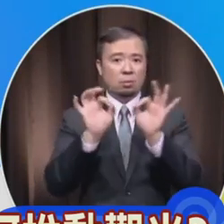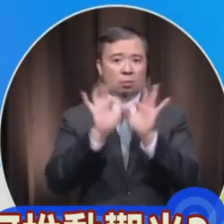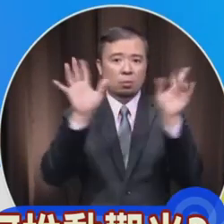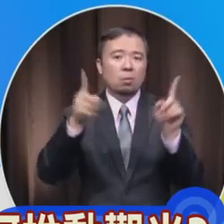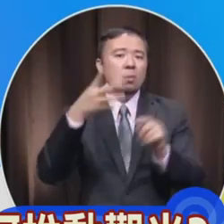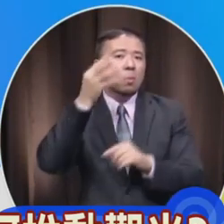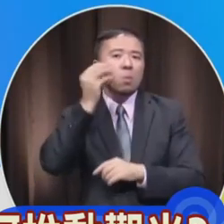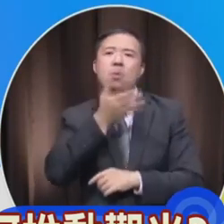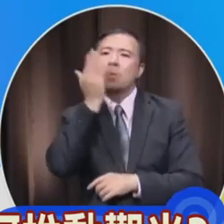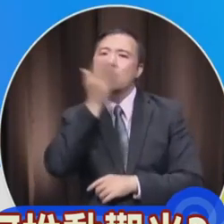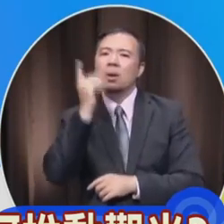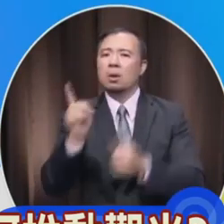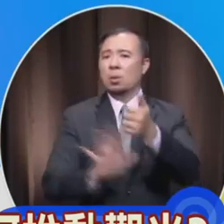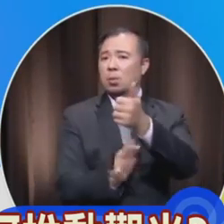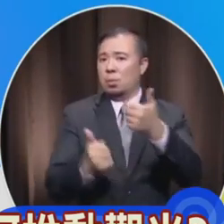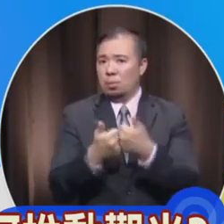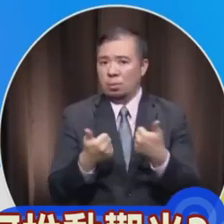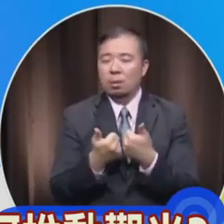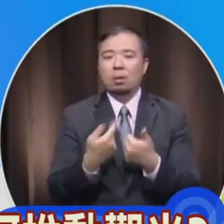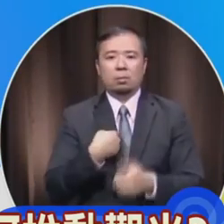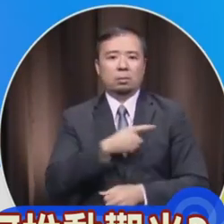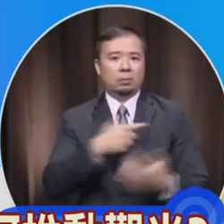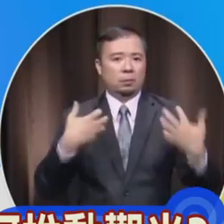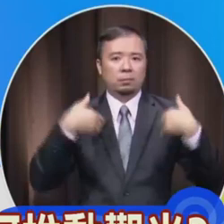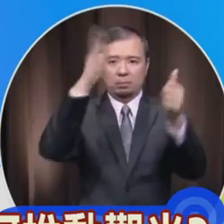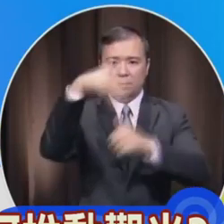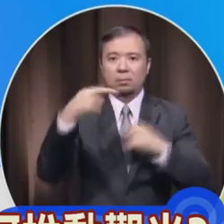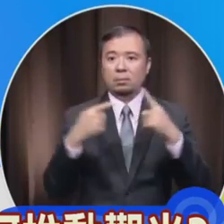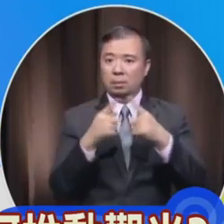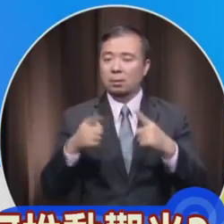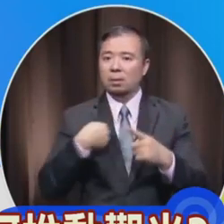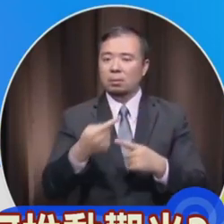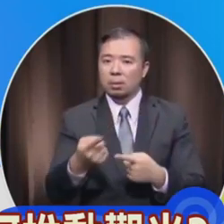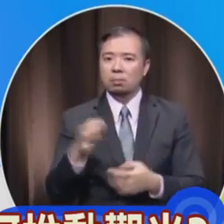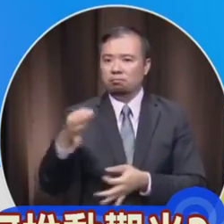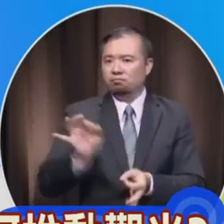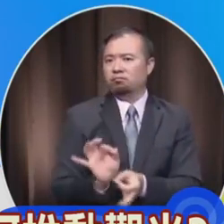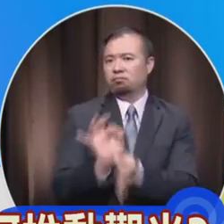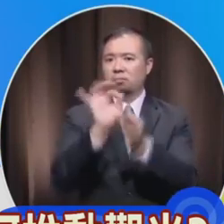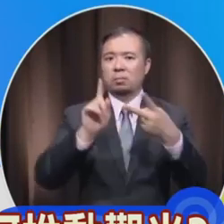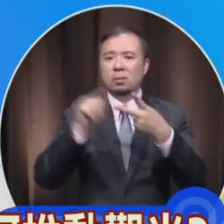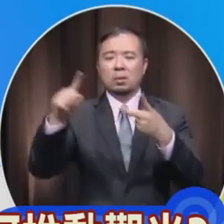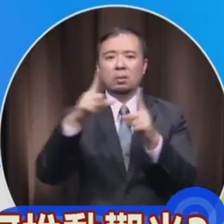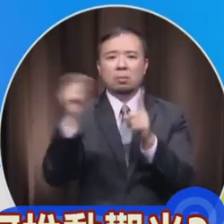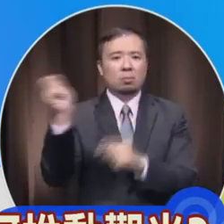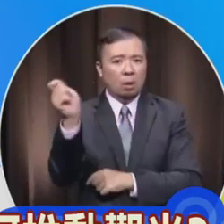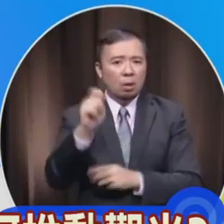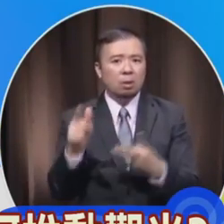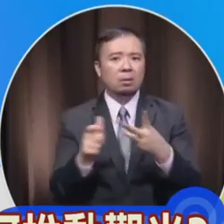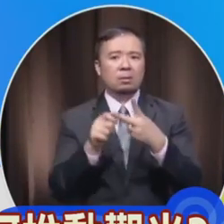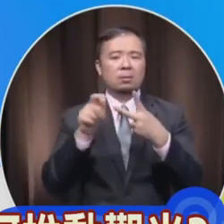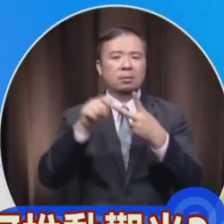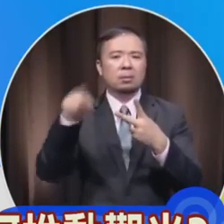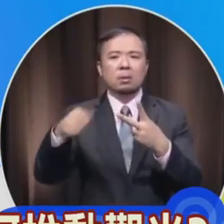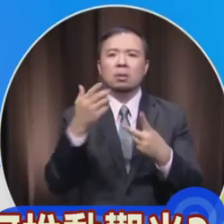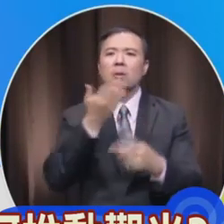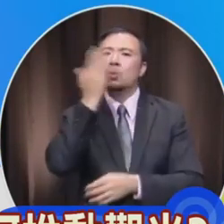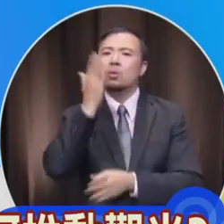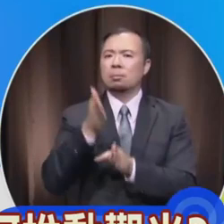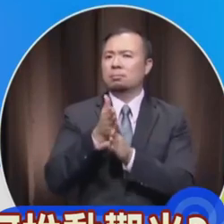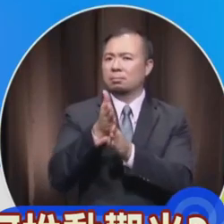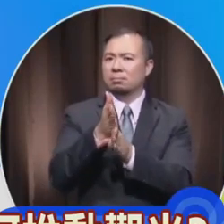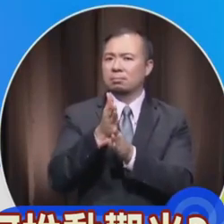的宣传预算倍增，包括我们的讲助，我们这些旅行社游览车的业者，我们一定要大力的来帮助